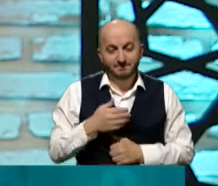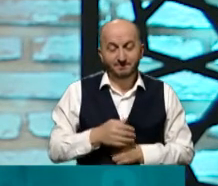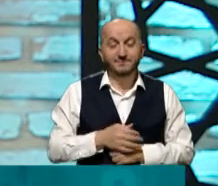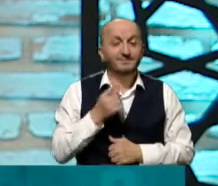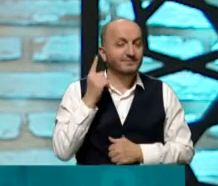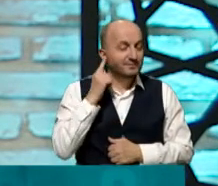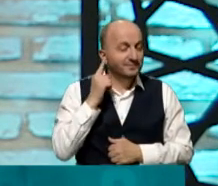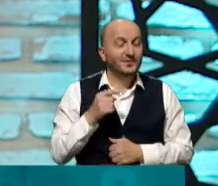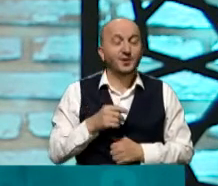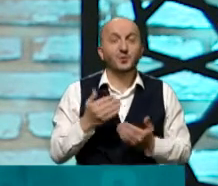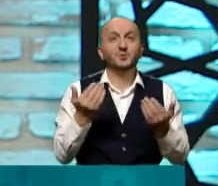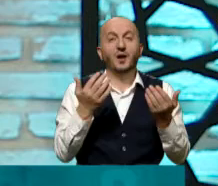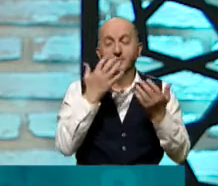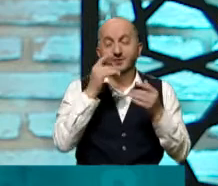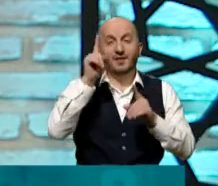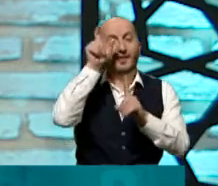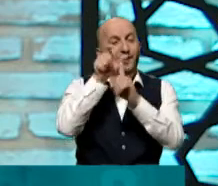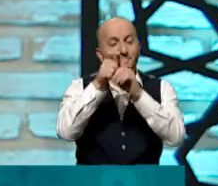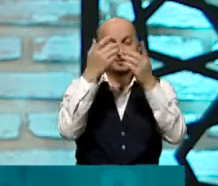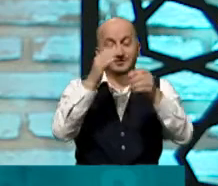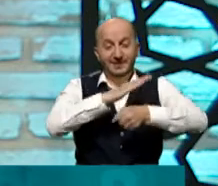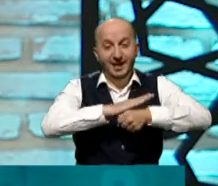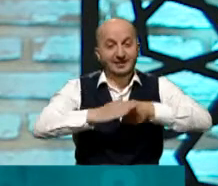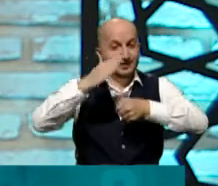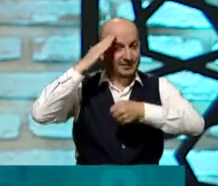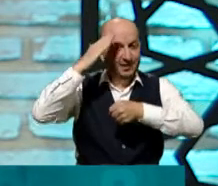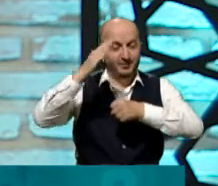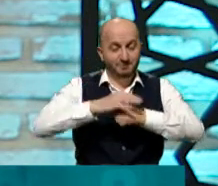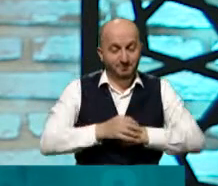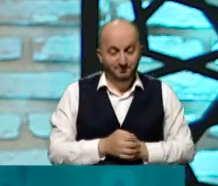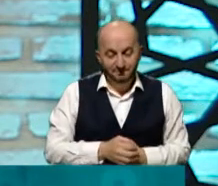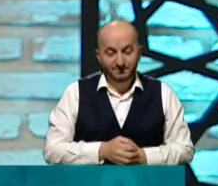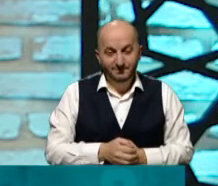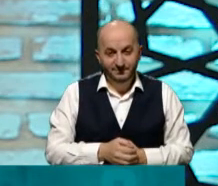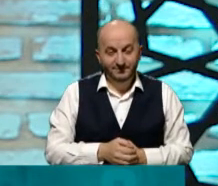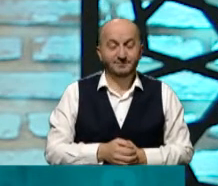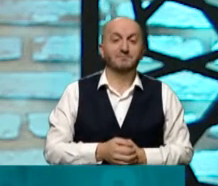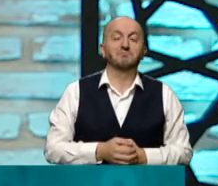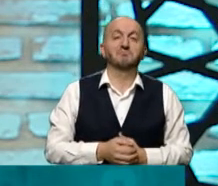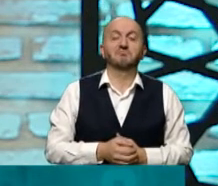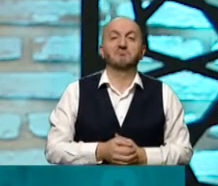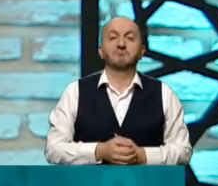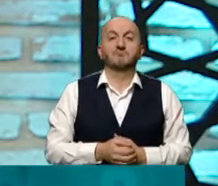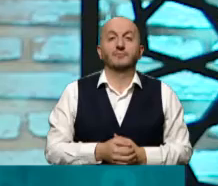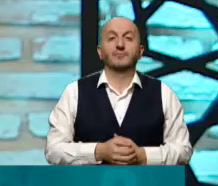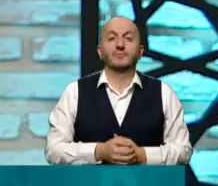Dinliyorum. Dua bekliyoruz. Allah emanet olun. Kayseri'ye selam olsun bu vesileyle. Evet hocam ne